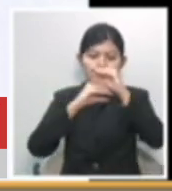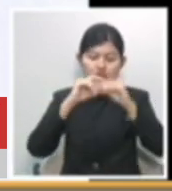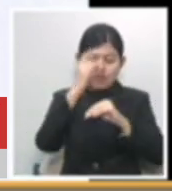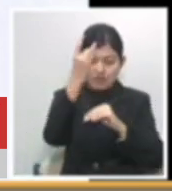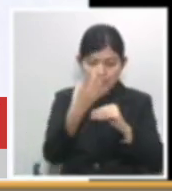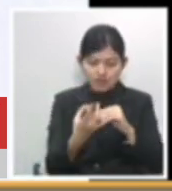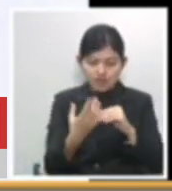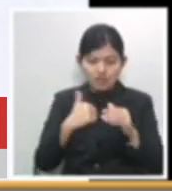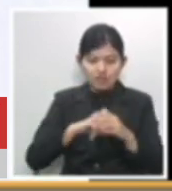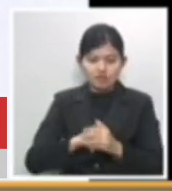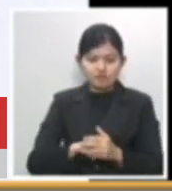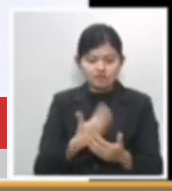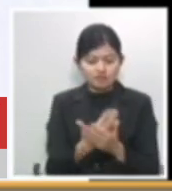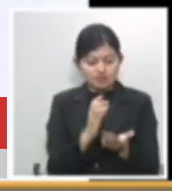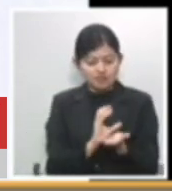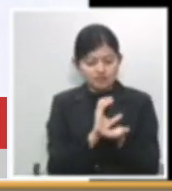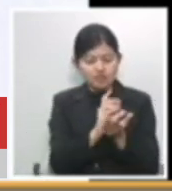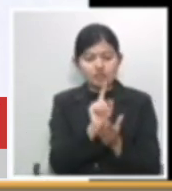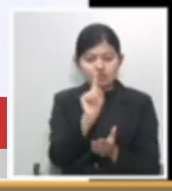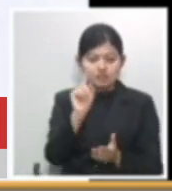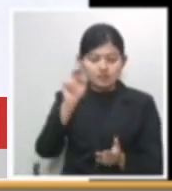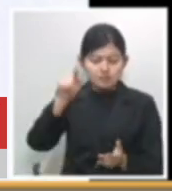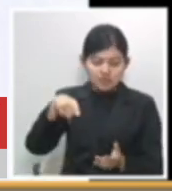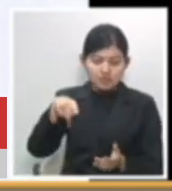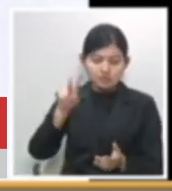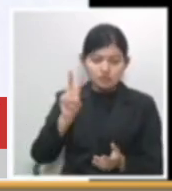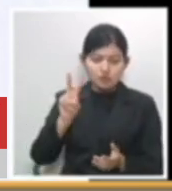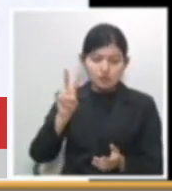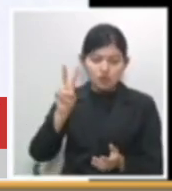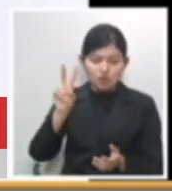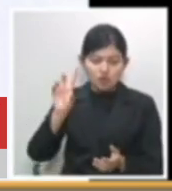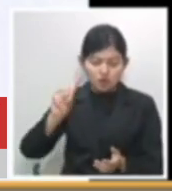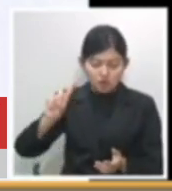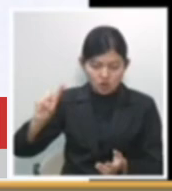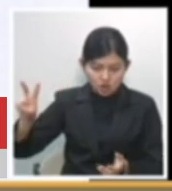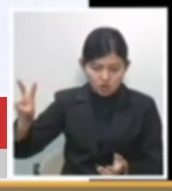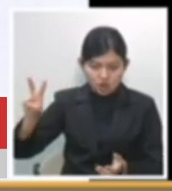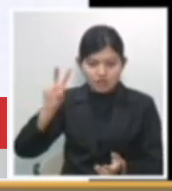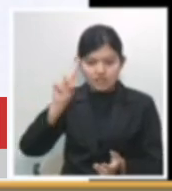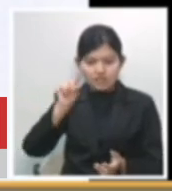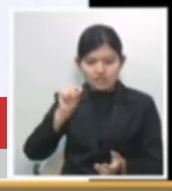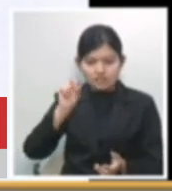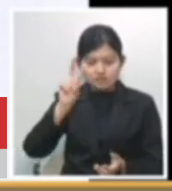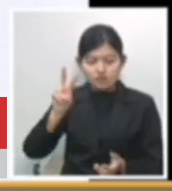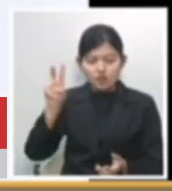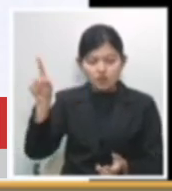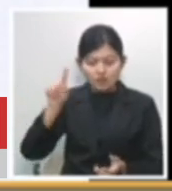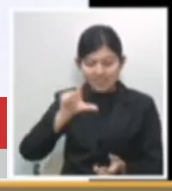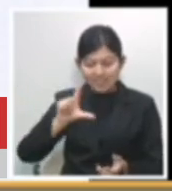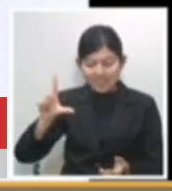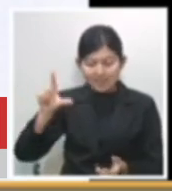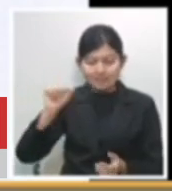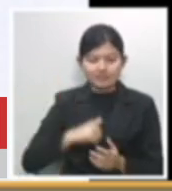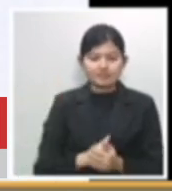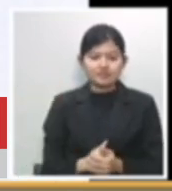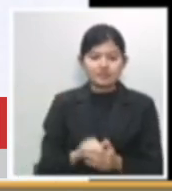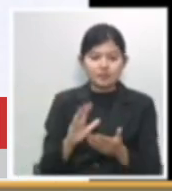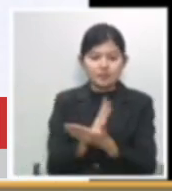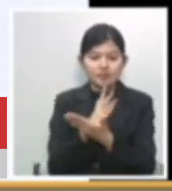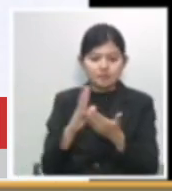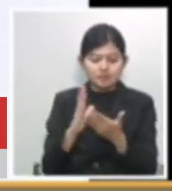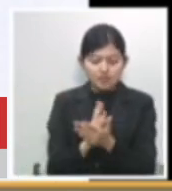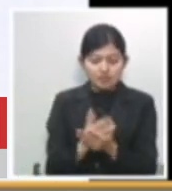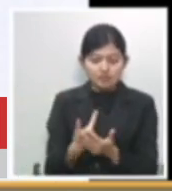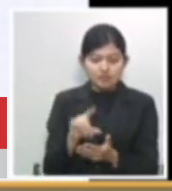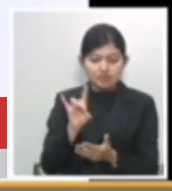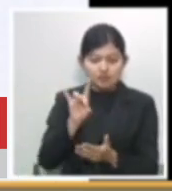ท่านตั้งงบประมาณไว้ที่ 1,222 ล้านบาทเศษแบ่งเป็นงบดำเนินงานอยู่ที่144ล้